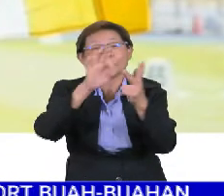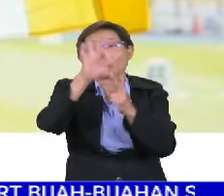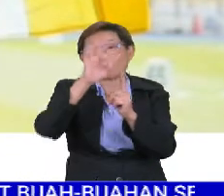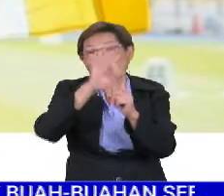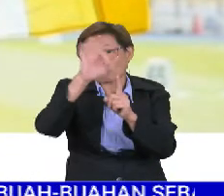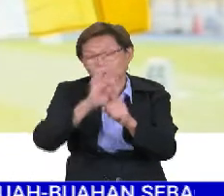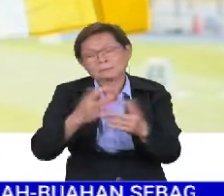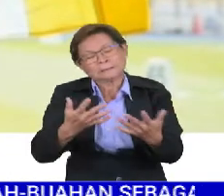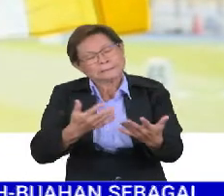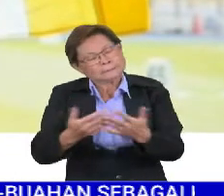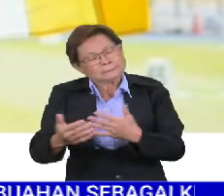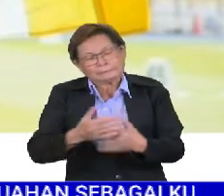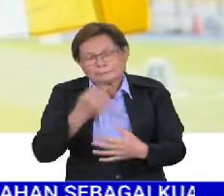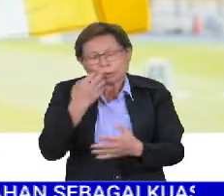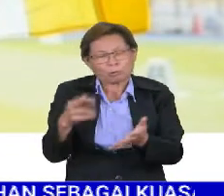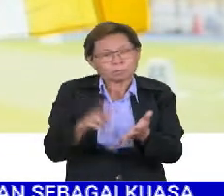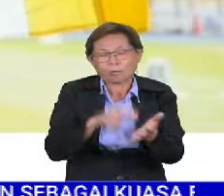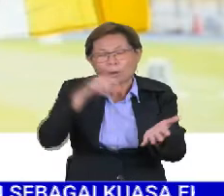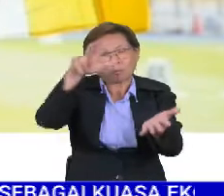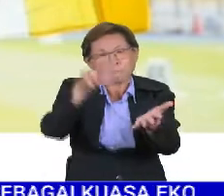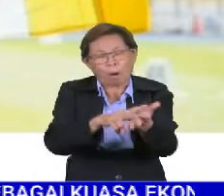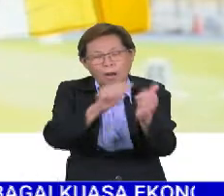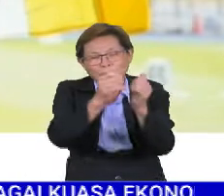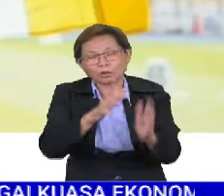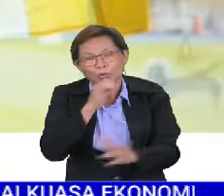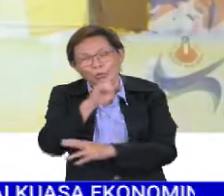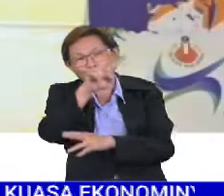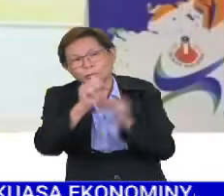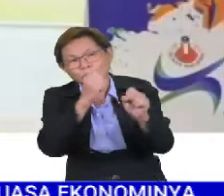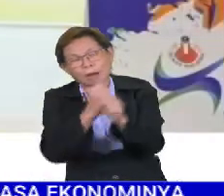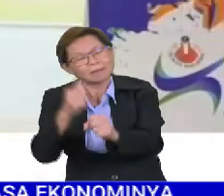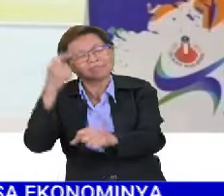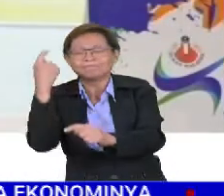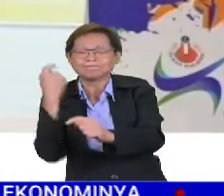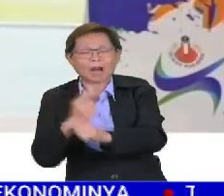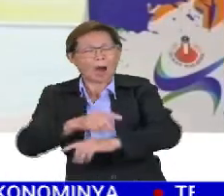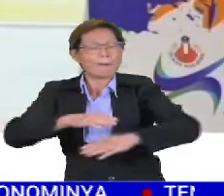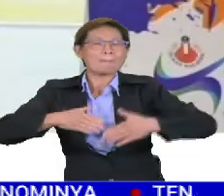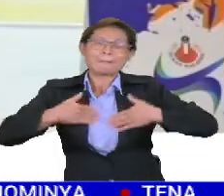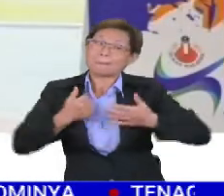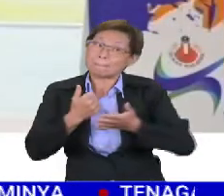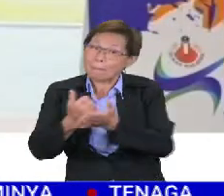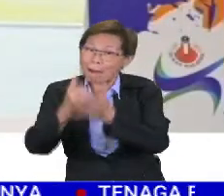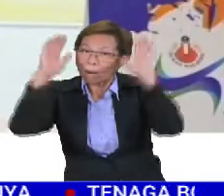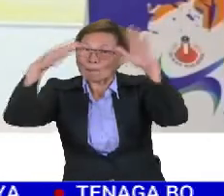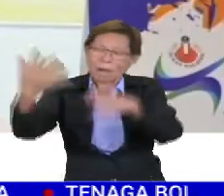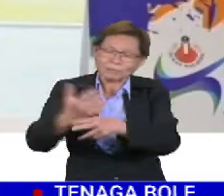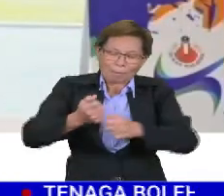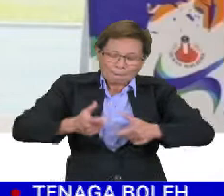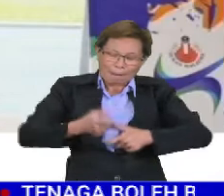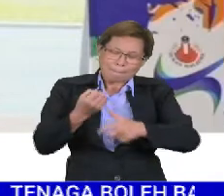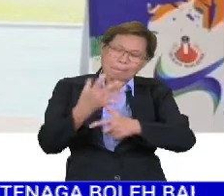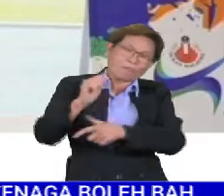meskipun kecewa catatannya itu tidak di i'tiraf atribute 20 tahun tetap gembira dapat membantu paham meraih emas sulung